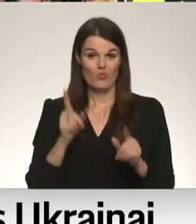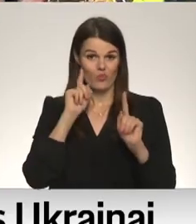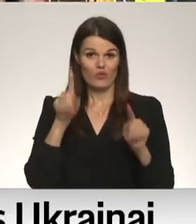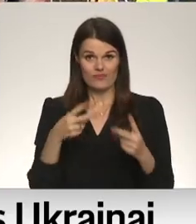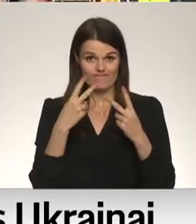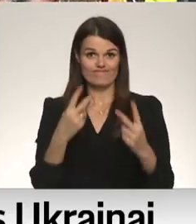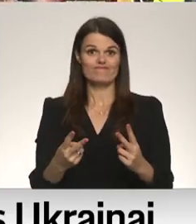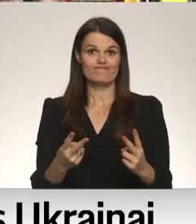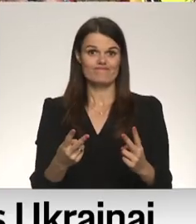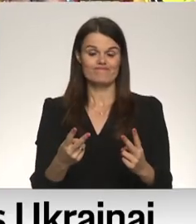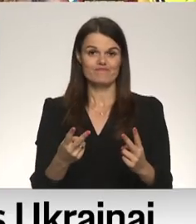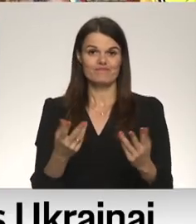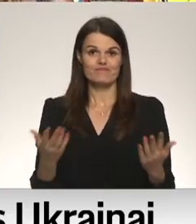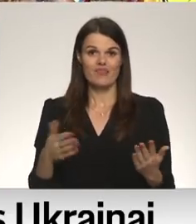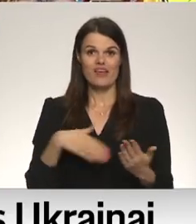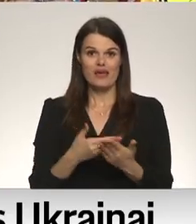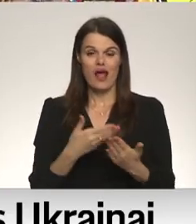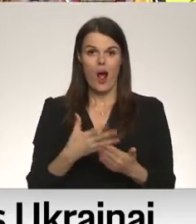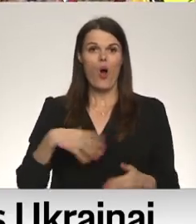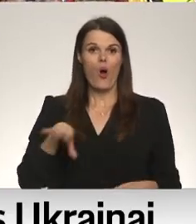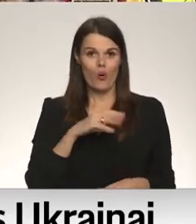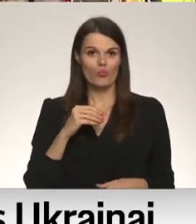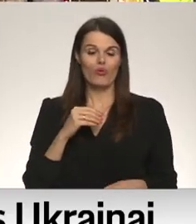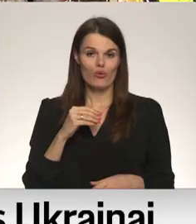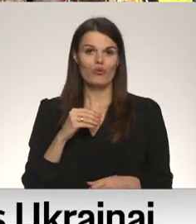nepārprotami, ja mums ir